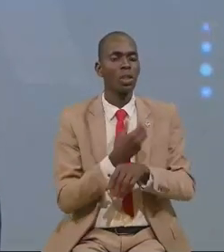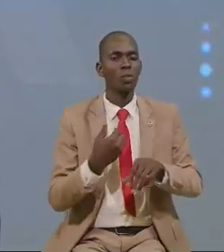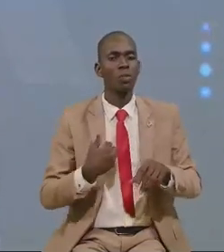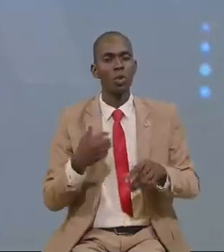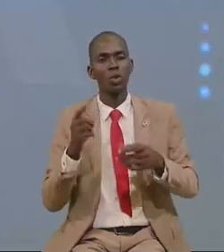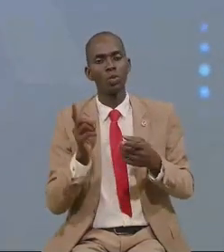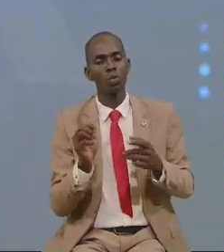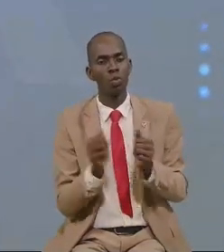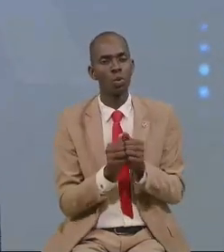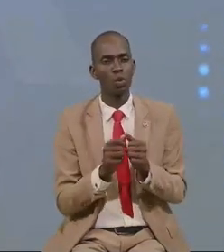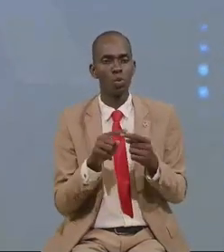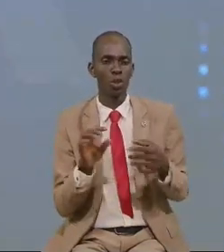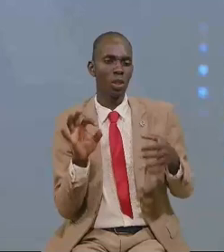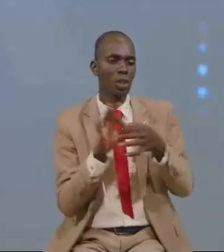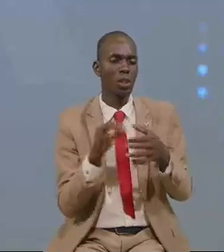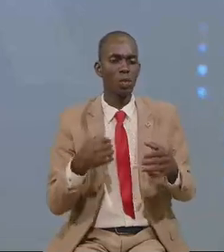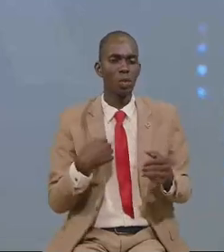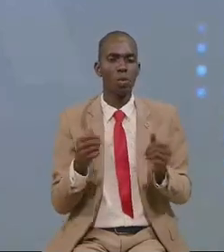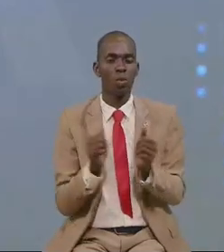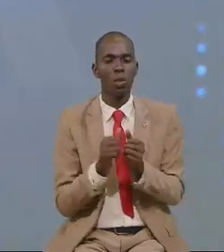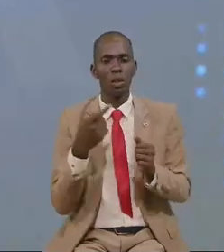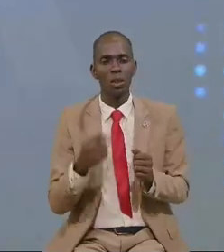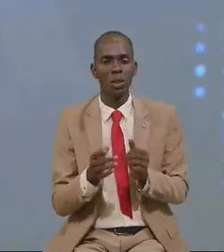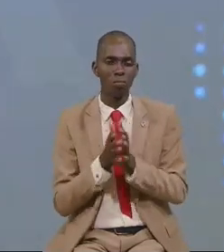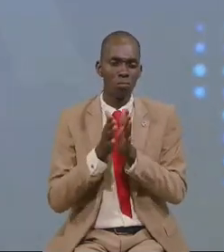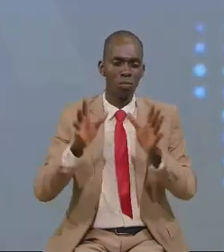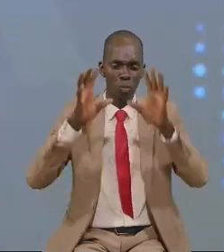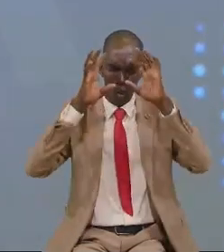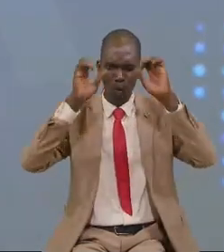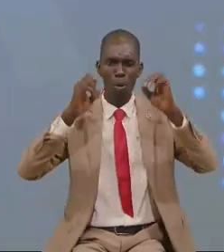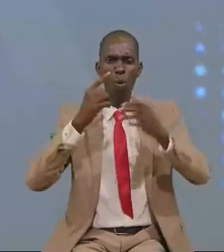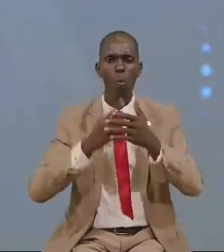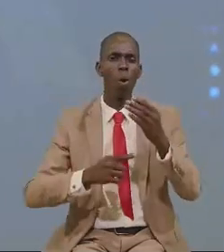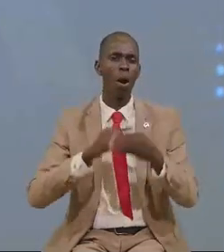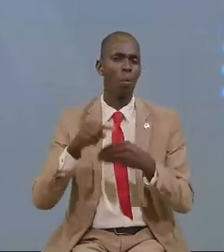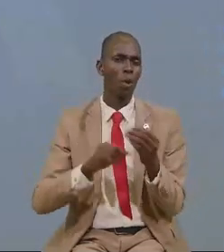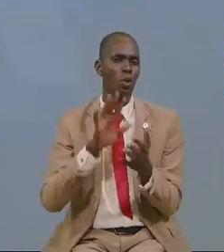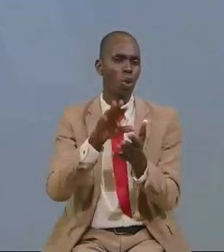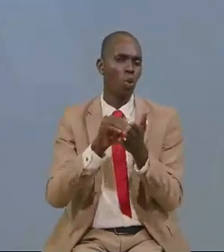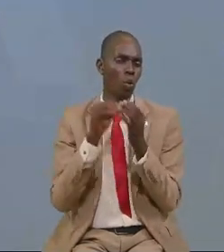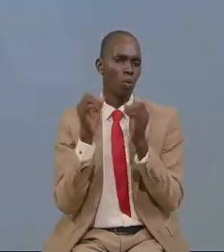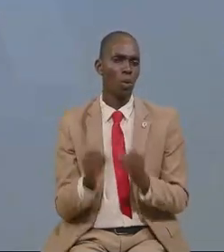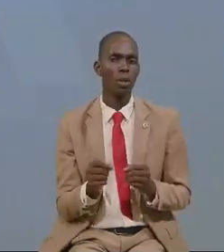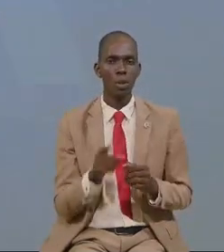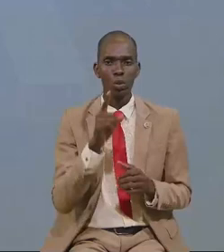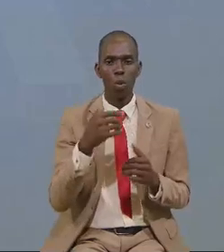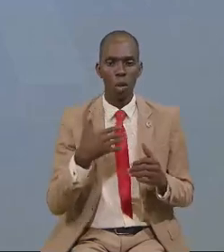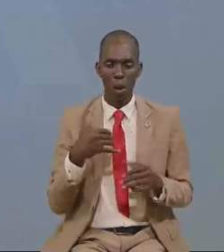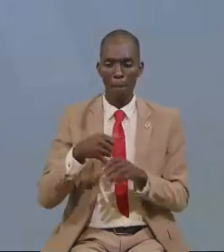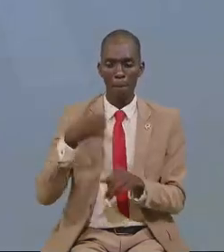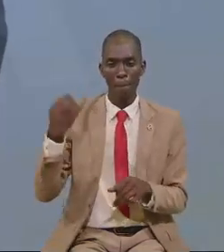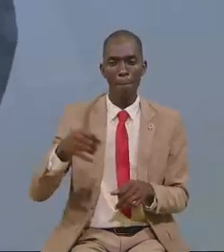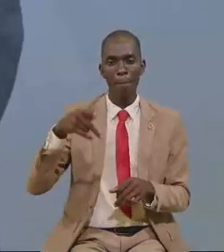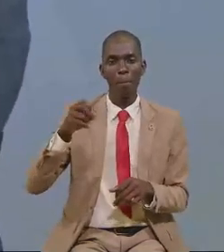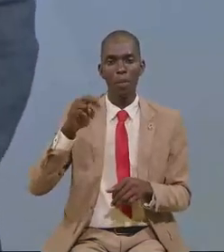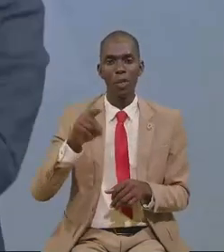au surintendant général. Mais est-ce que tu as là? Tu as le BIC, tu n'utilises pas le BIC. Tu dois